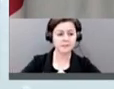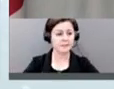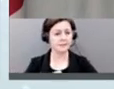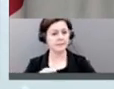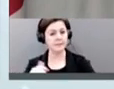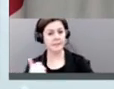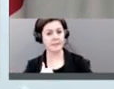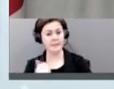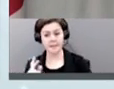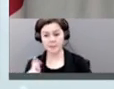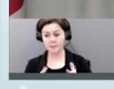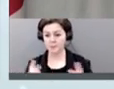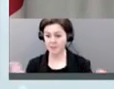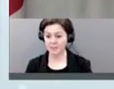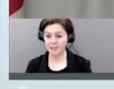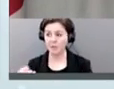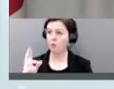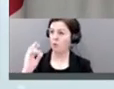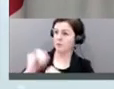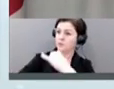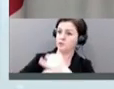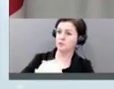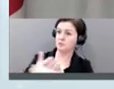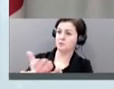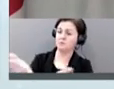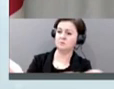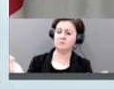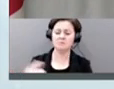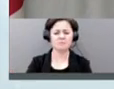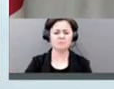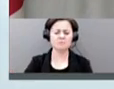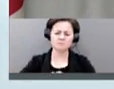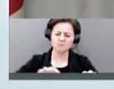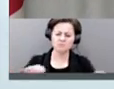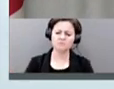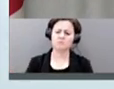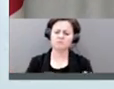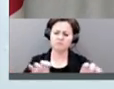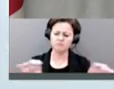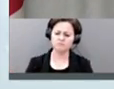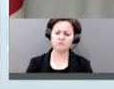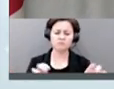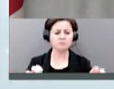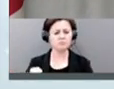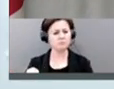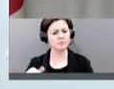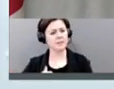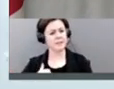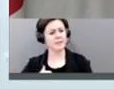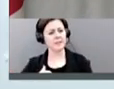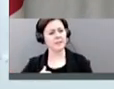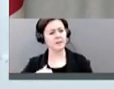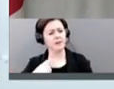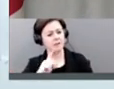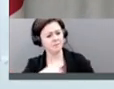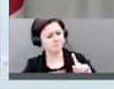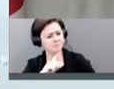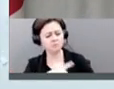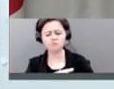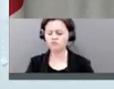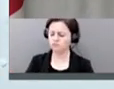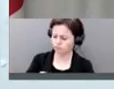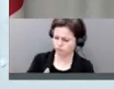de l'armée. Et la grande spécialité de M. Sajjan, c'était de tout pelleter par en avant, ce que Mme Anand ne fait pas.